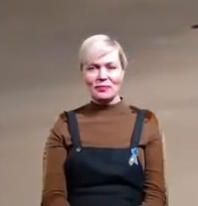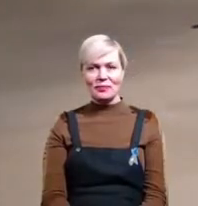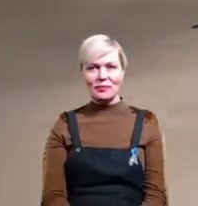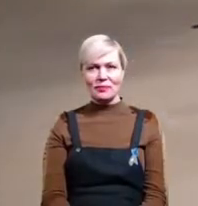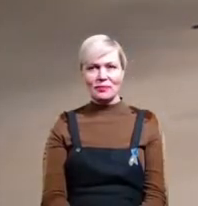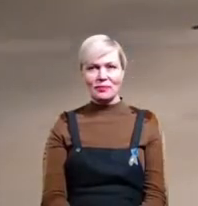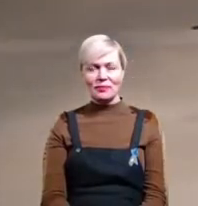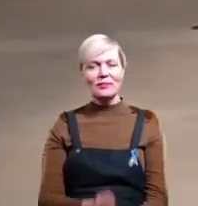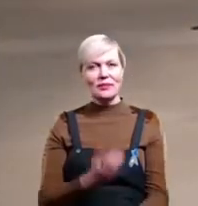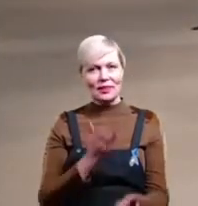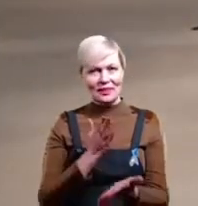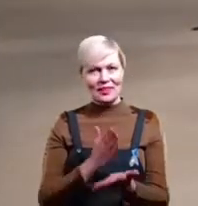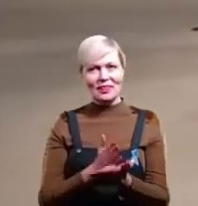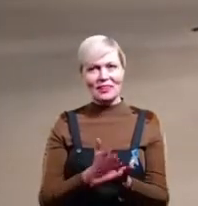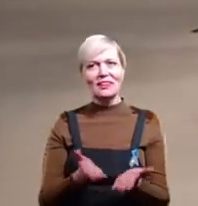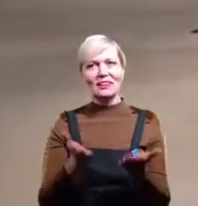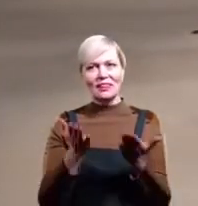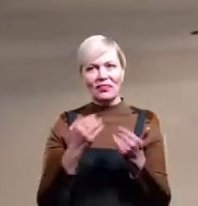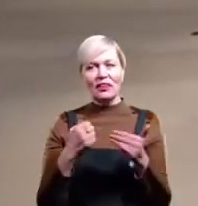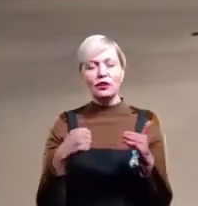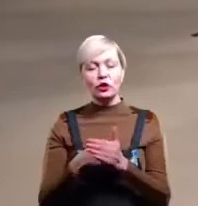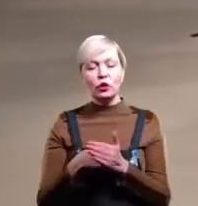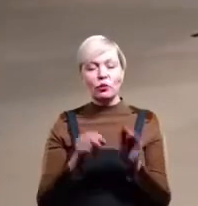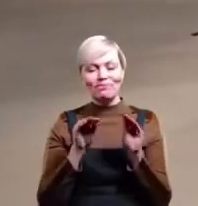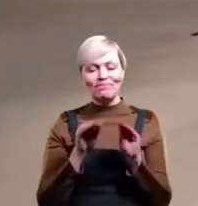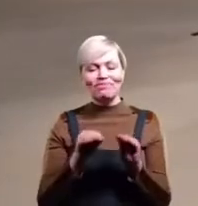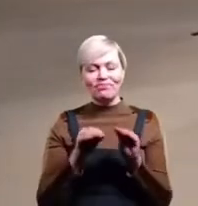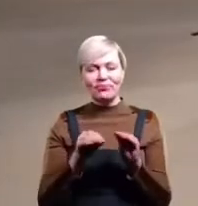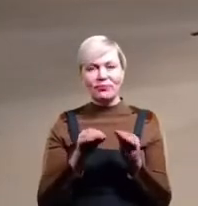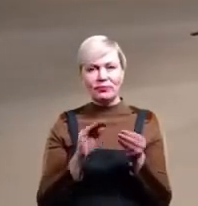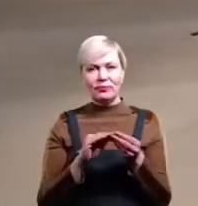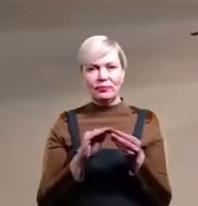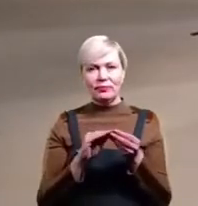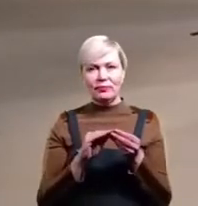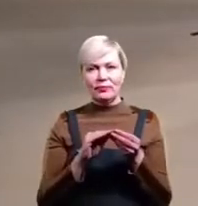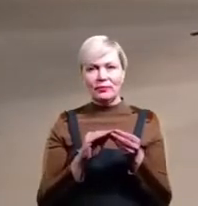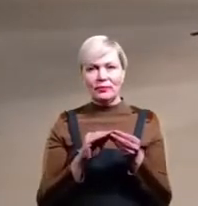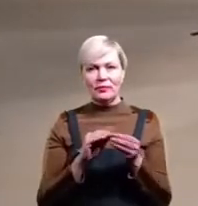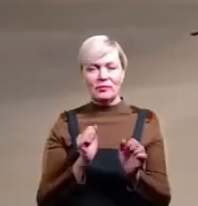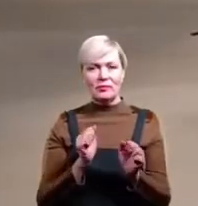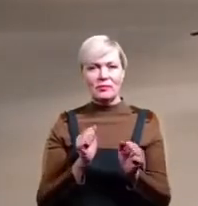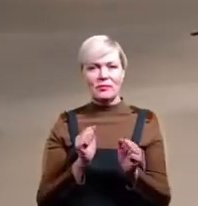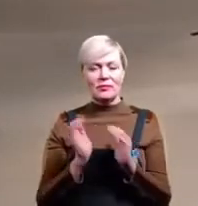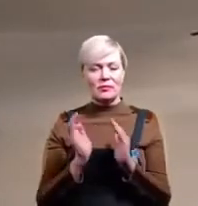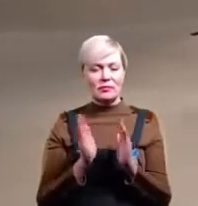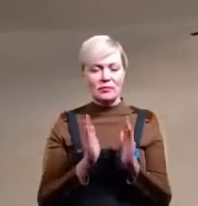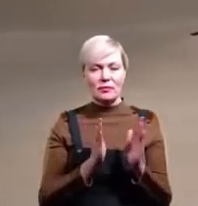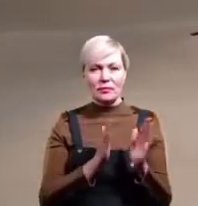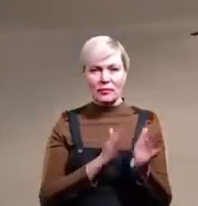Есть, давайте до сих пор, с момента, когда вы забегаете в круг.